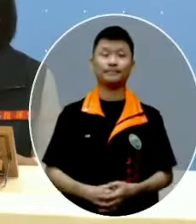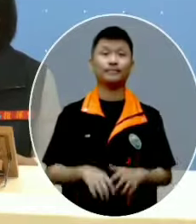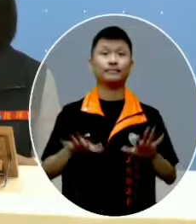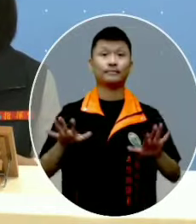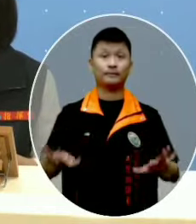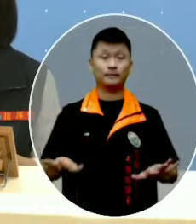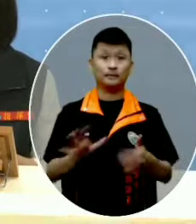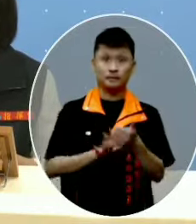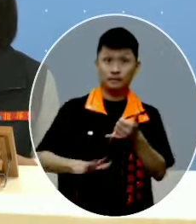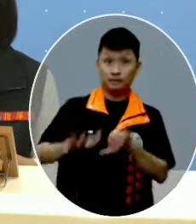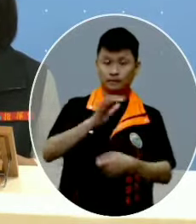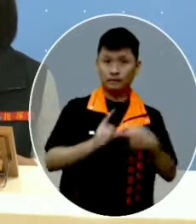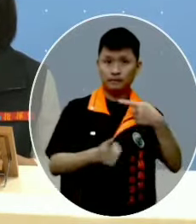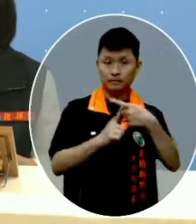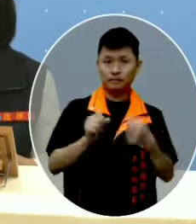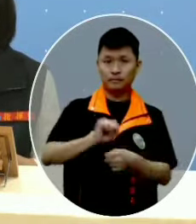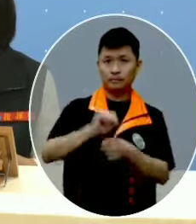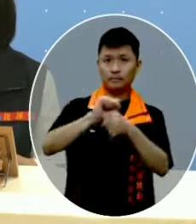今天呢，全台新增了